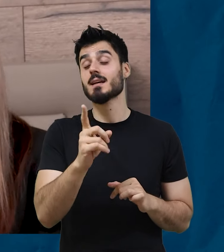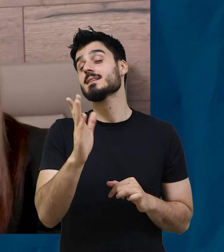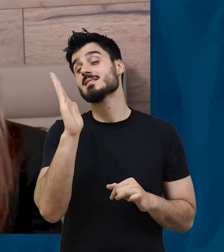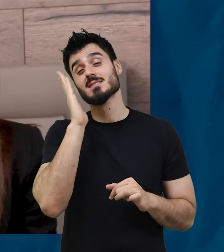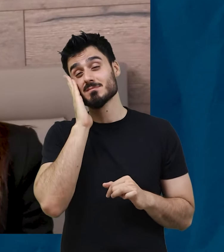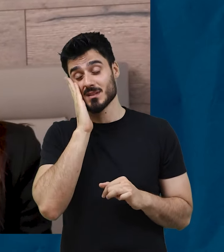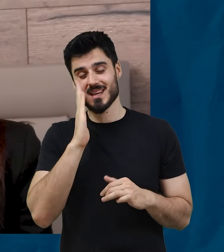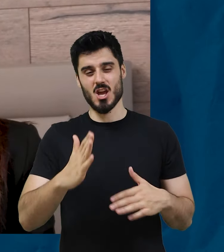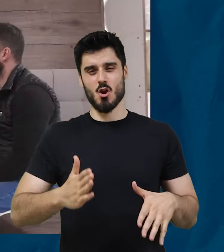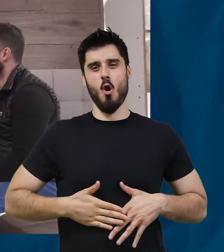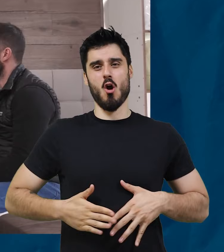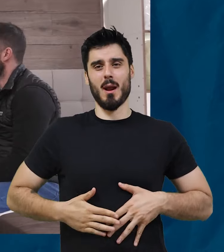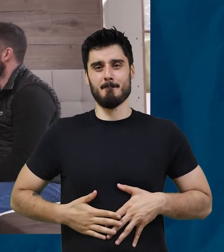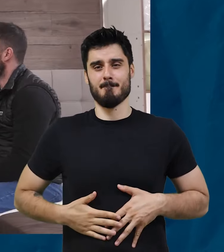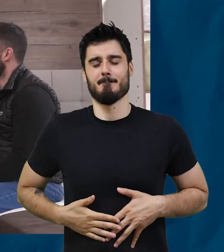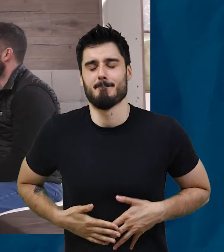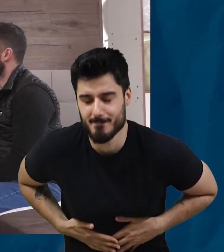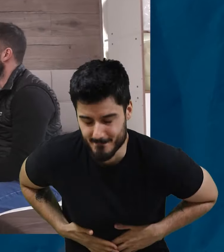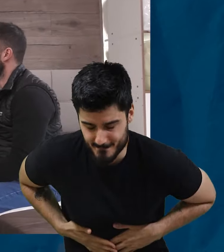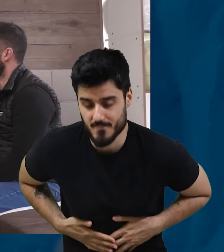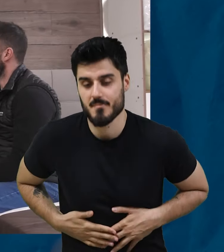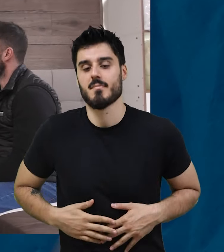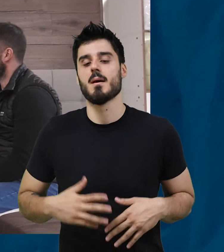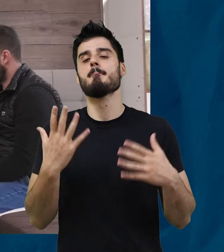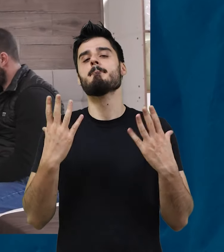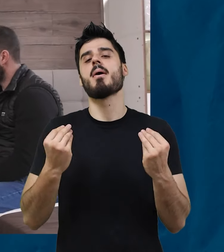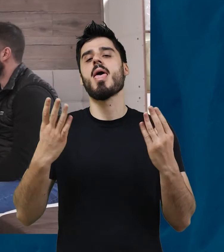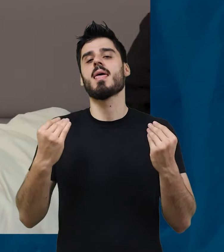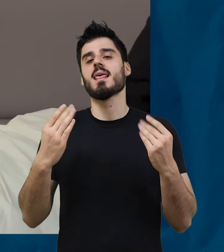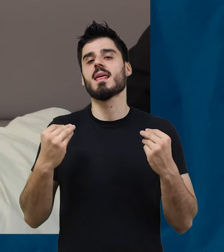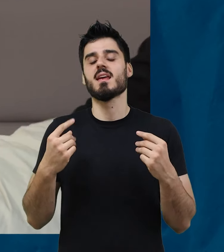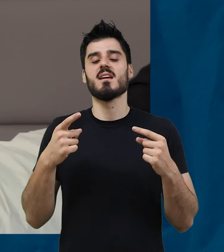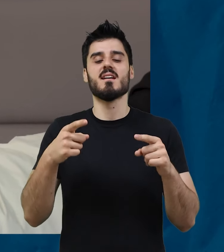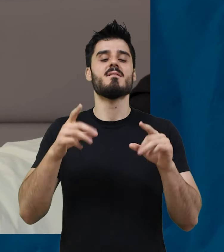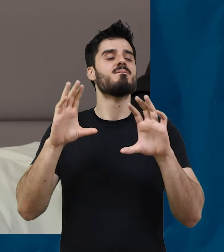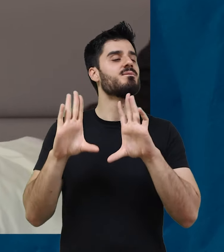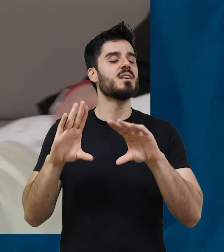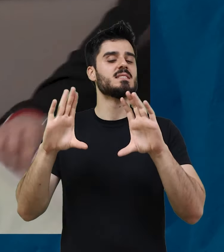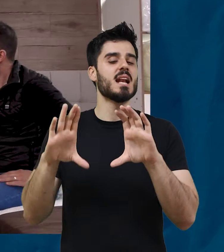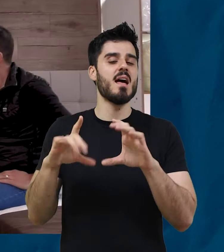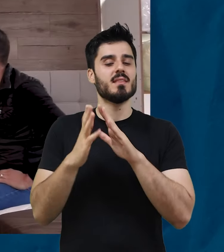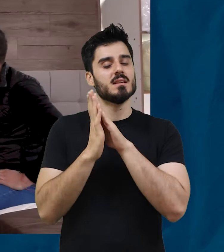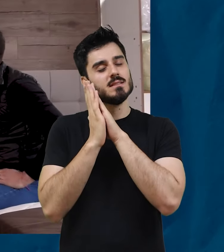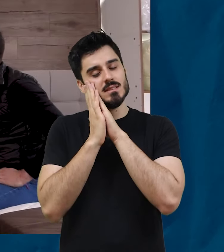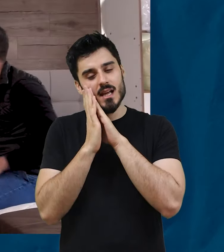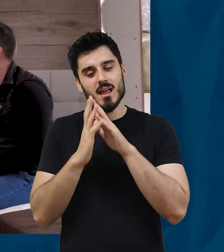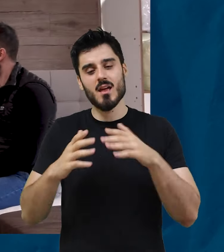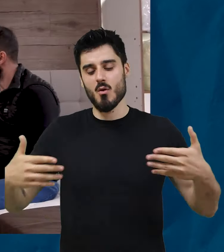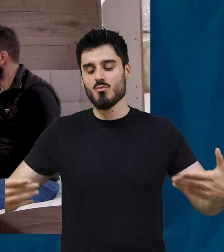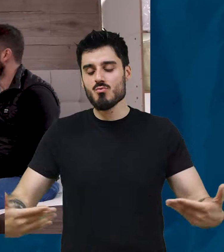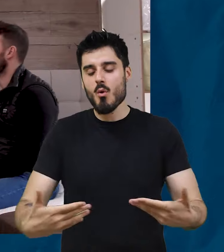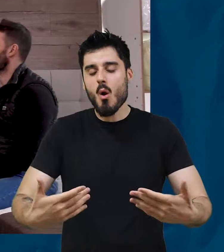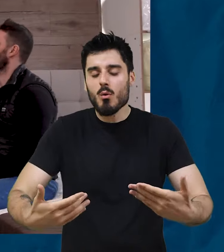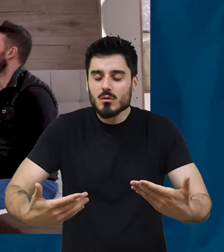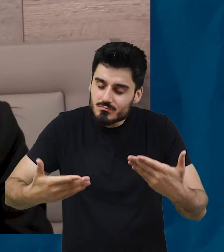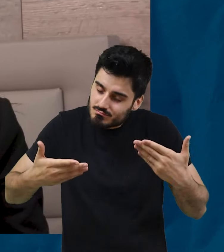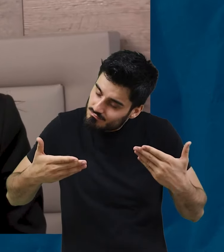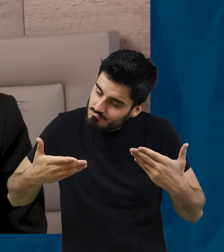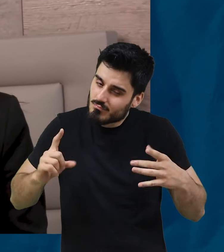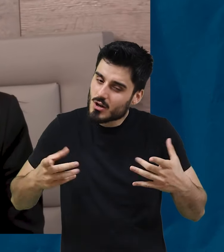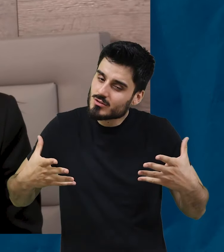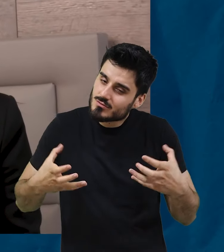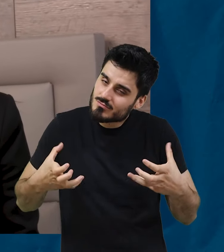спането по корем, голяма част от клиентите избират по-меките възглавници. Защото те си слагат ръцете отдолу и съответно могат